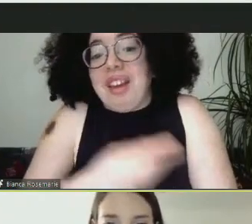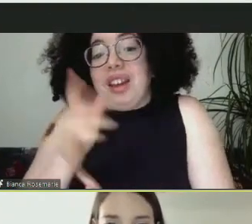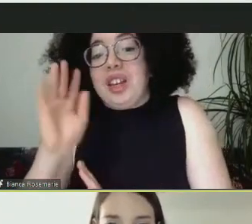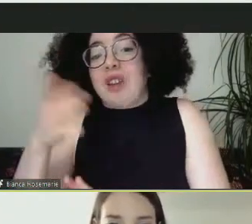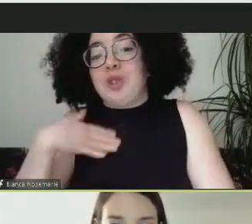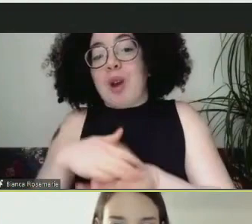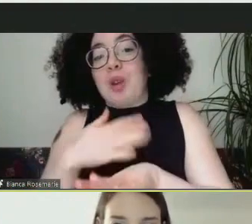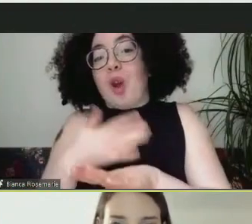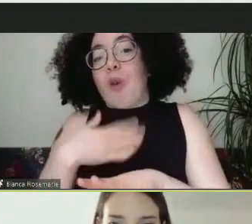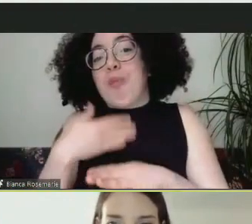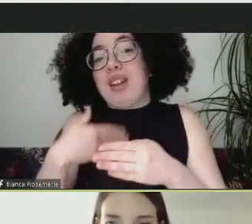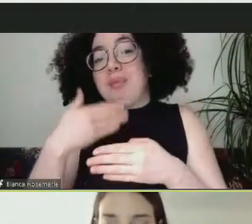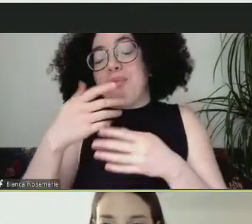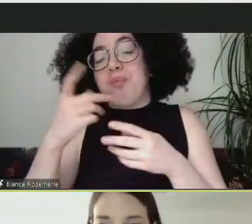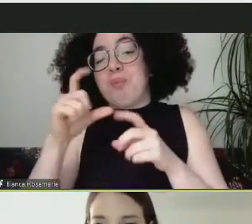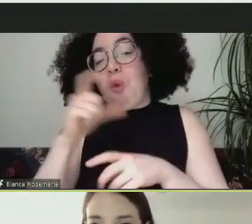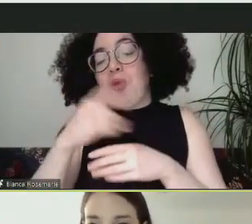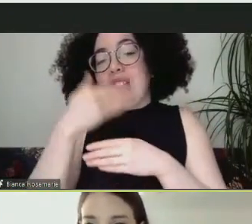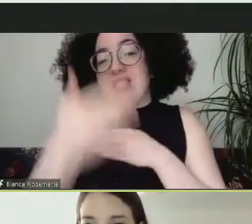Einen vielleicht noch.